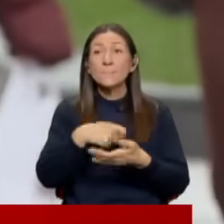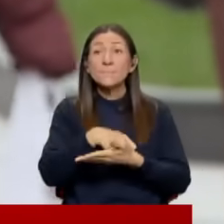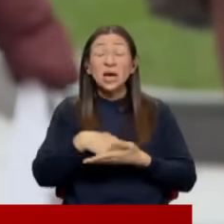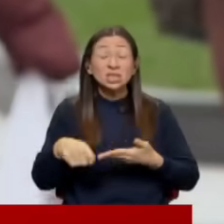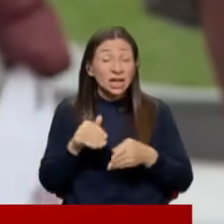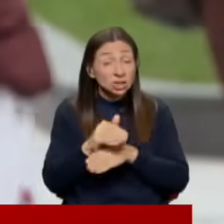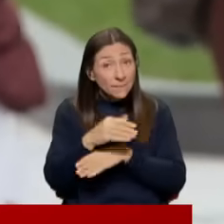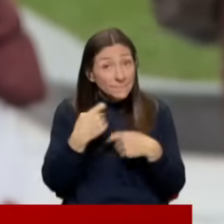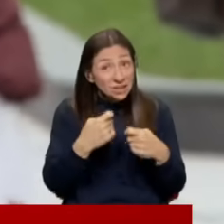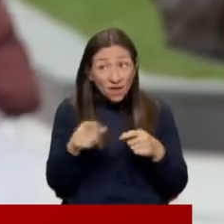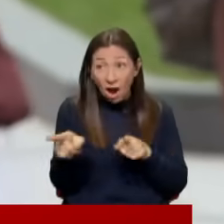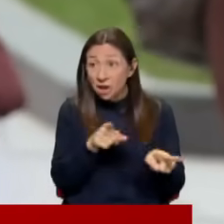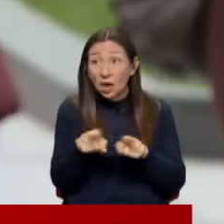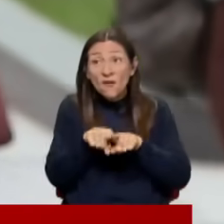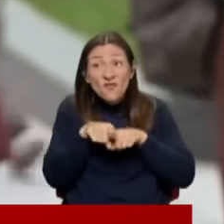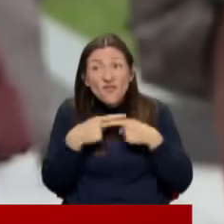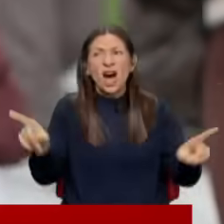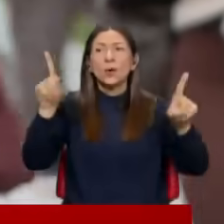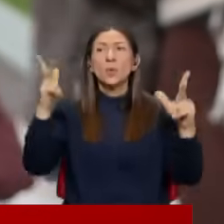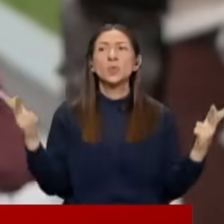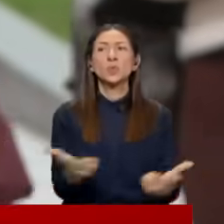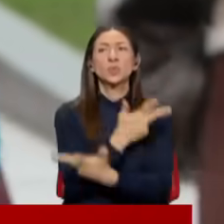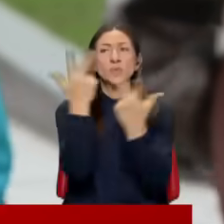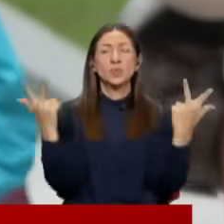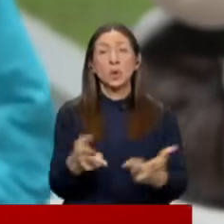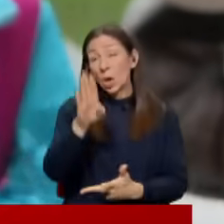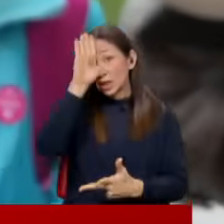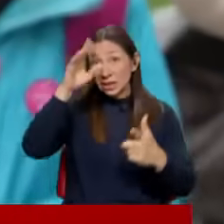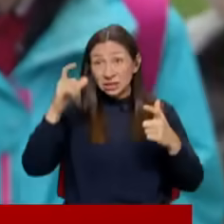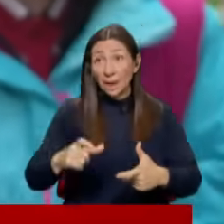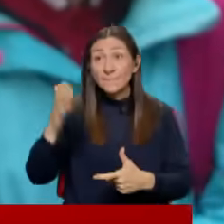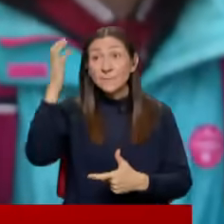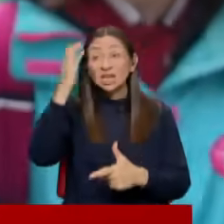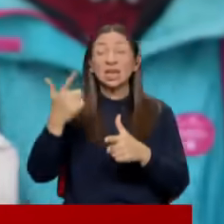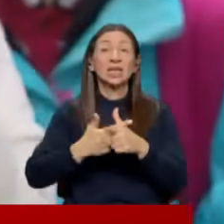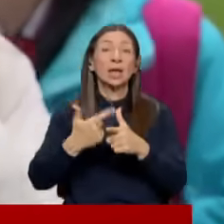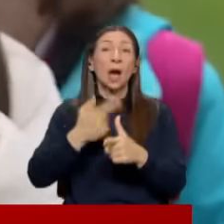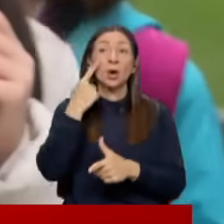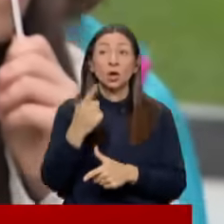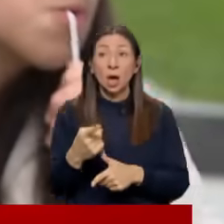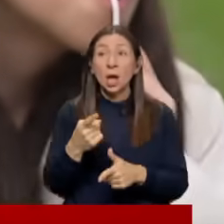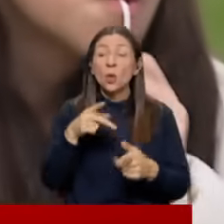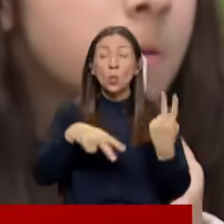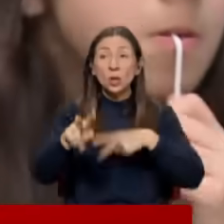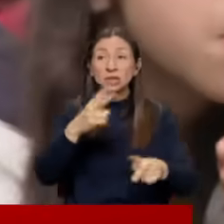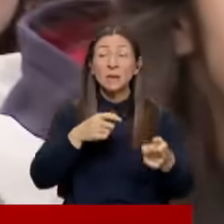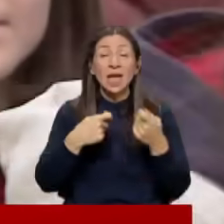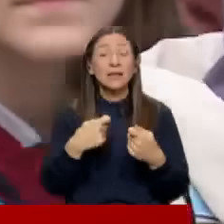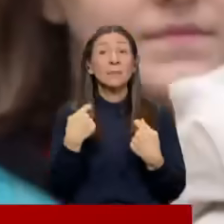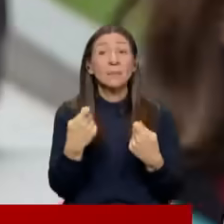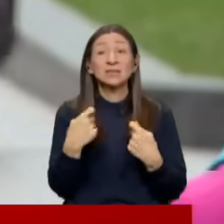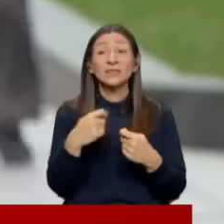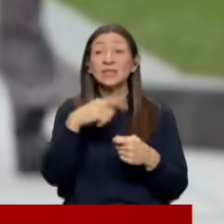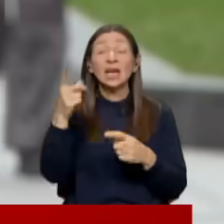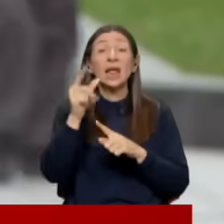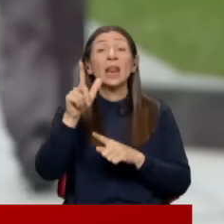Maaşlarla yaşam maliyetleri arasındaki uçurum giderek artıyor. Özellikle İstanbul'da başta kiralar olmak üzere ulaşım ve eğitim ücretleri